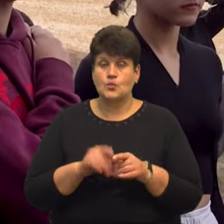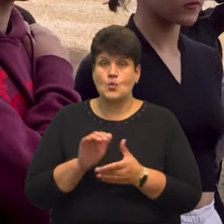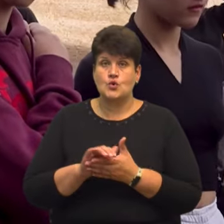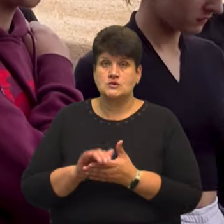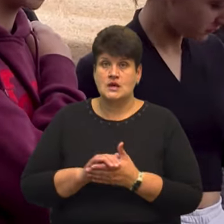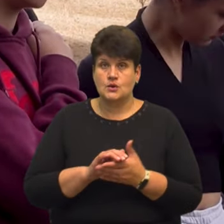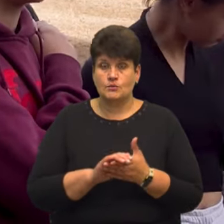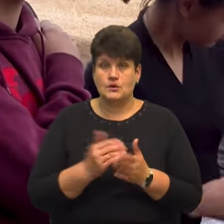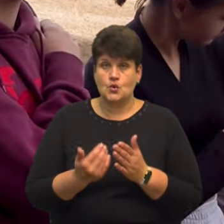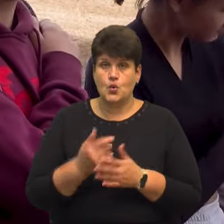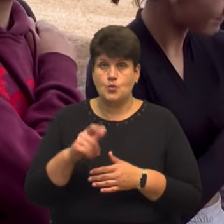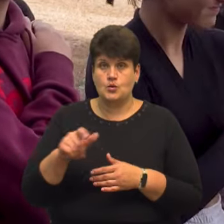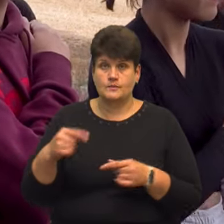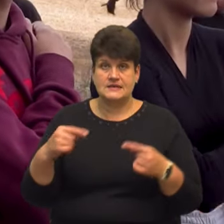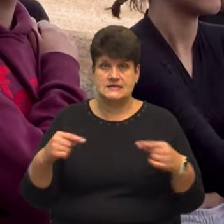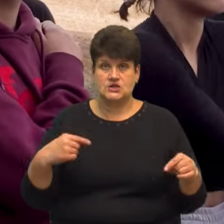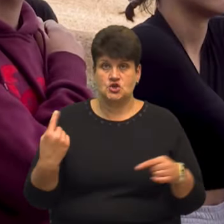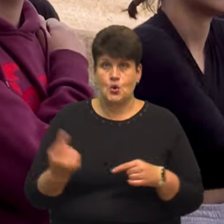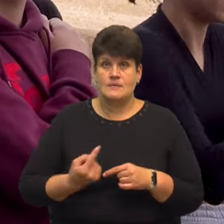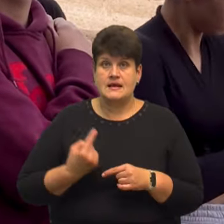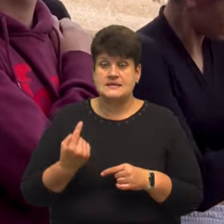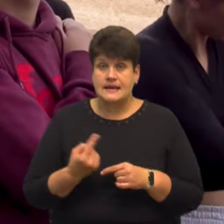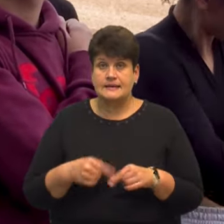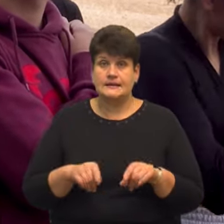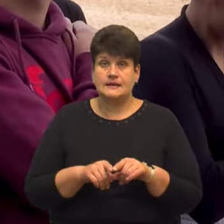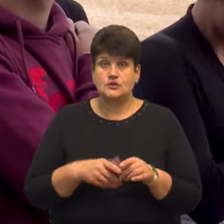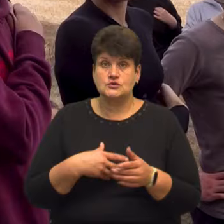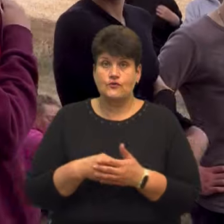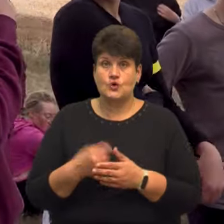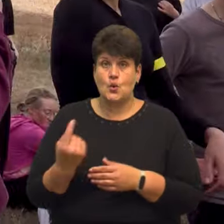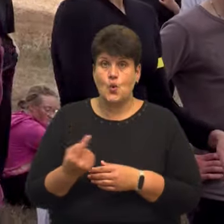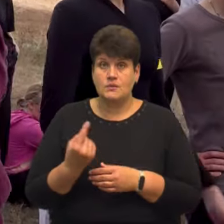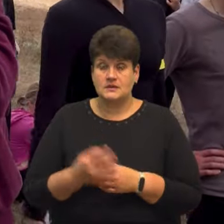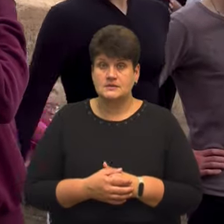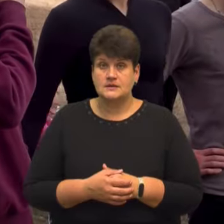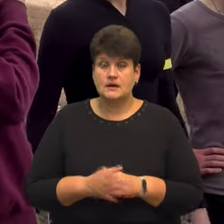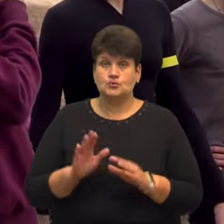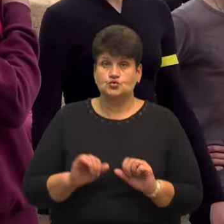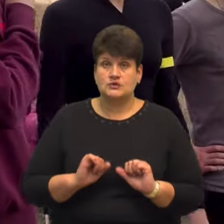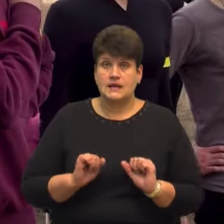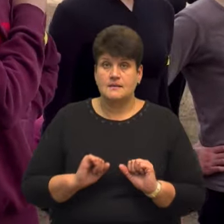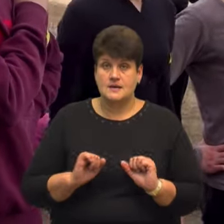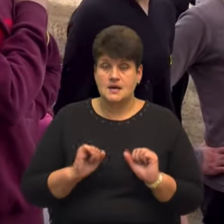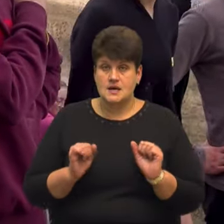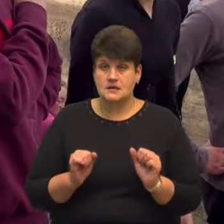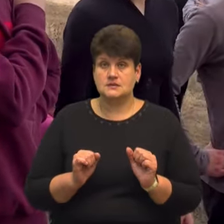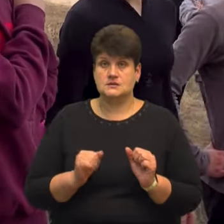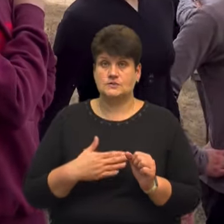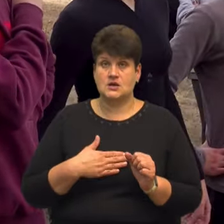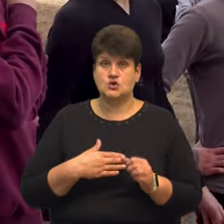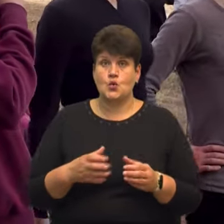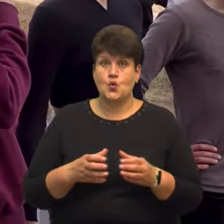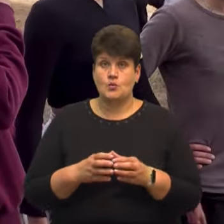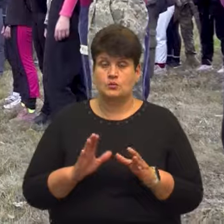багатьма новими людьми з інших областей і также зі своєї області будемагати я Так це також Наша команда буде